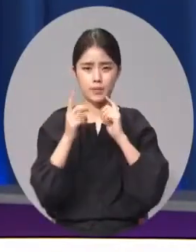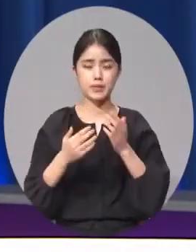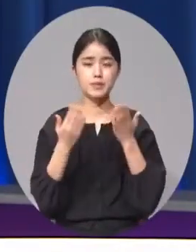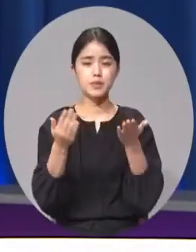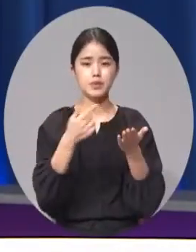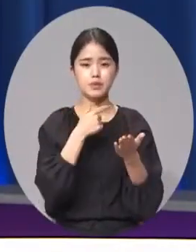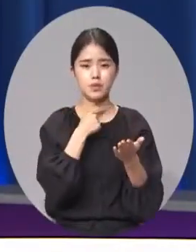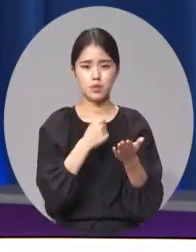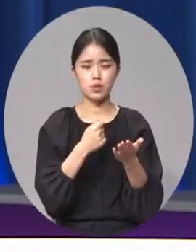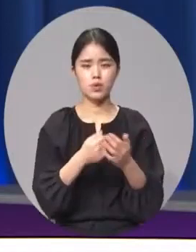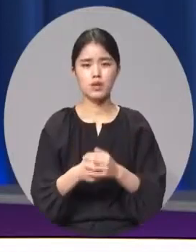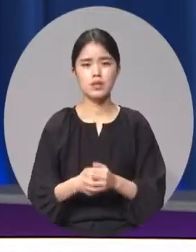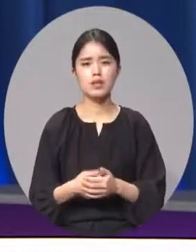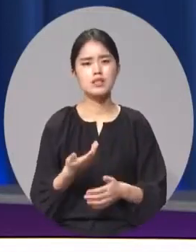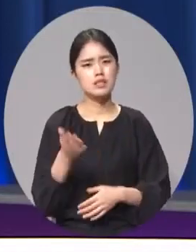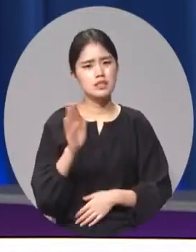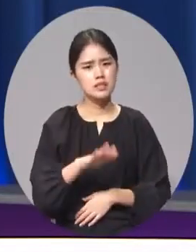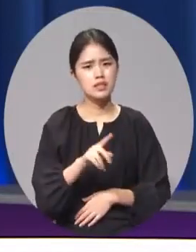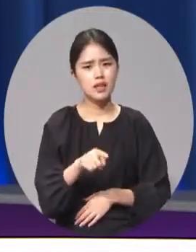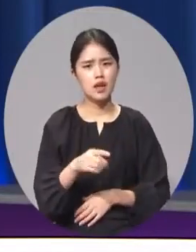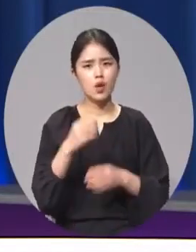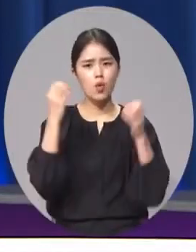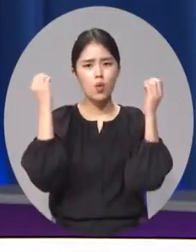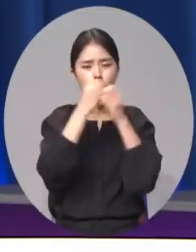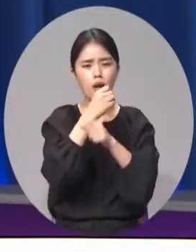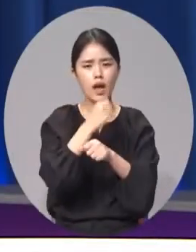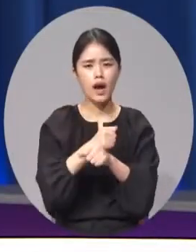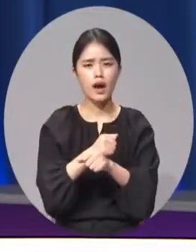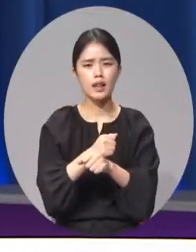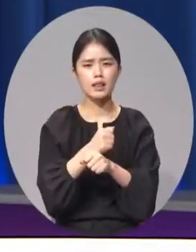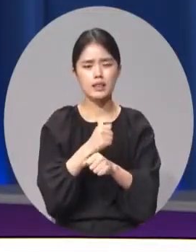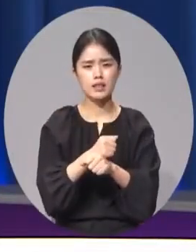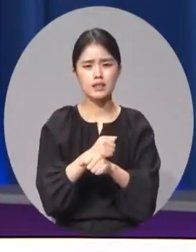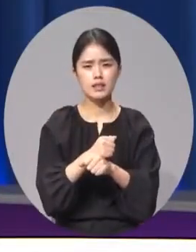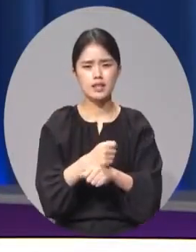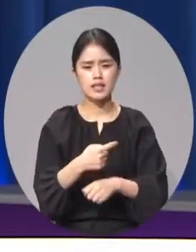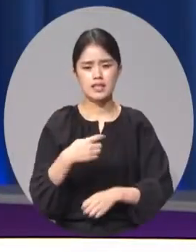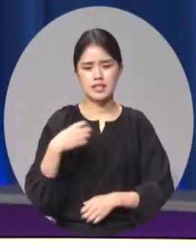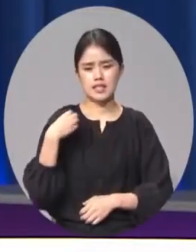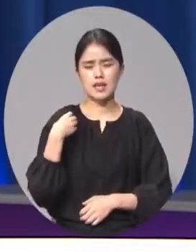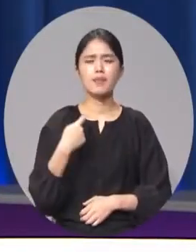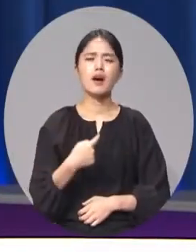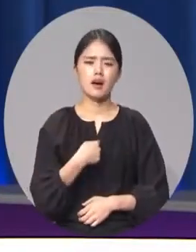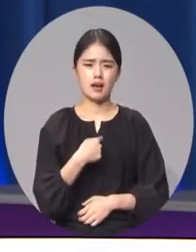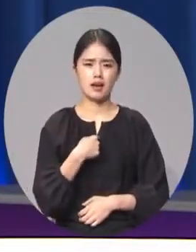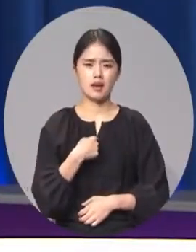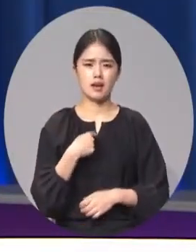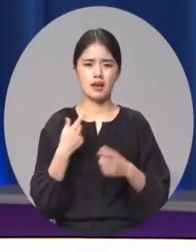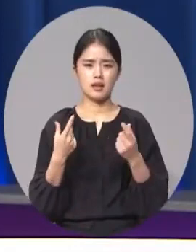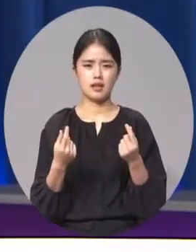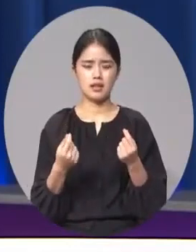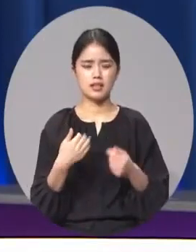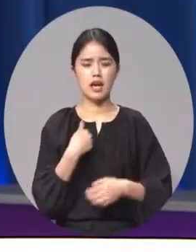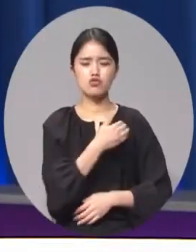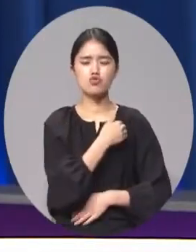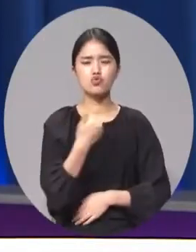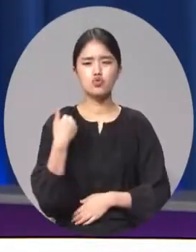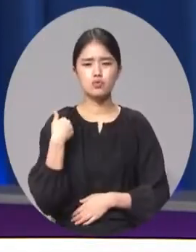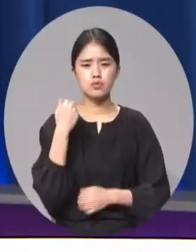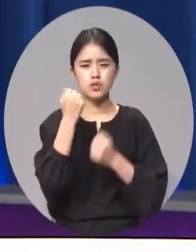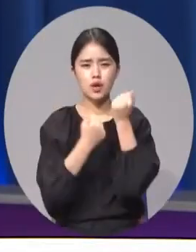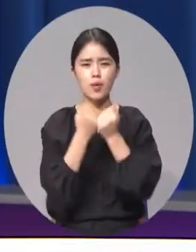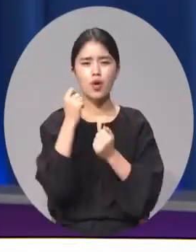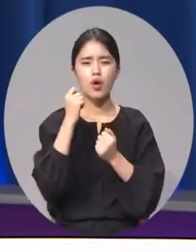근데 o 해 하시게 만든 그 책임은 저한테 있는 거죠 제가 충분히 설명을 못